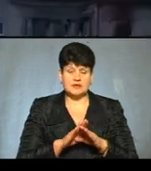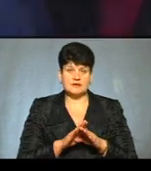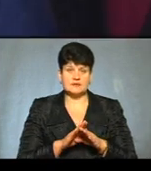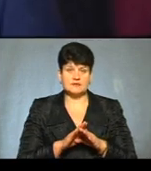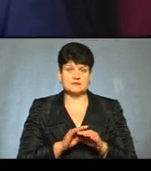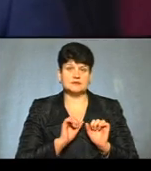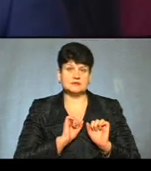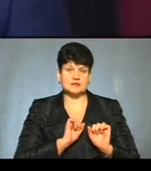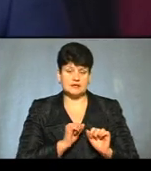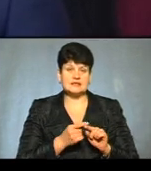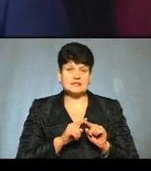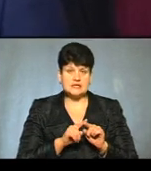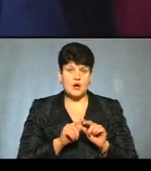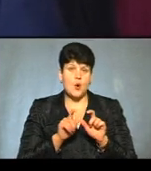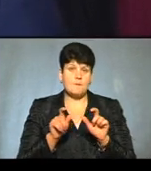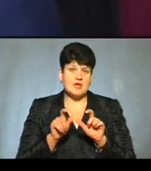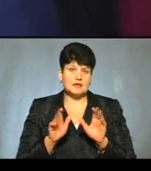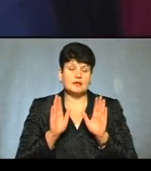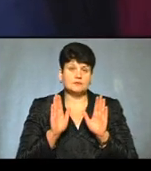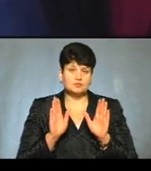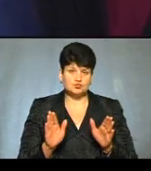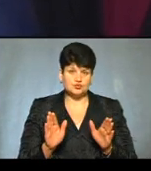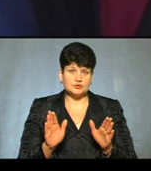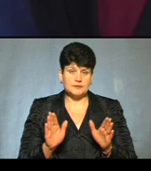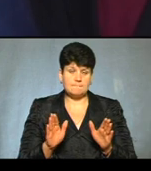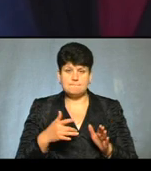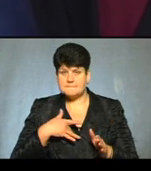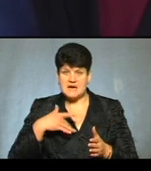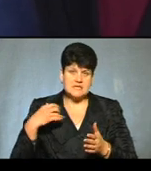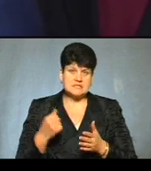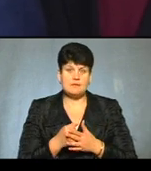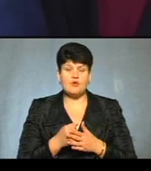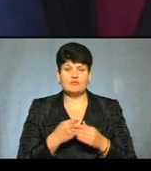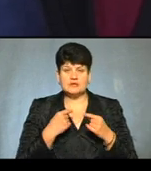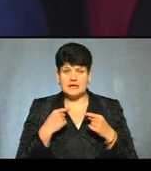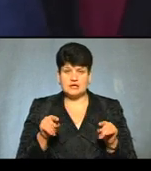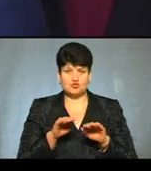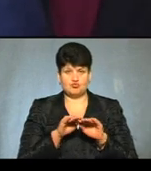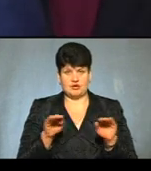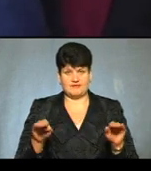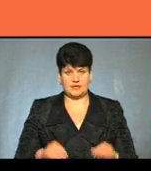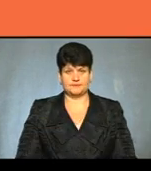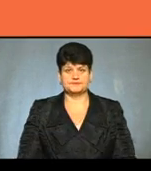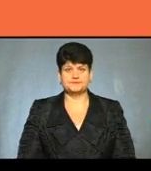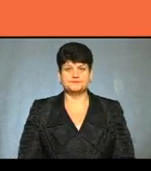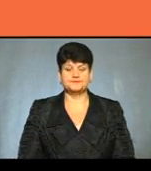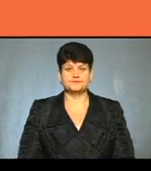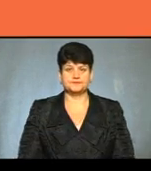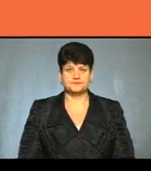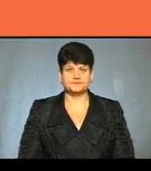безпеки на подібних об'єктах буде на принципово іншому рівні.